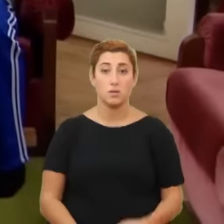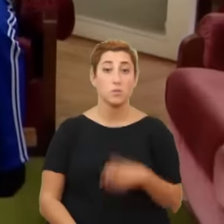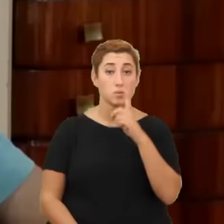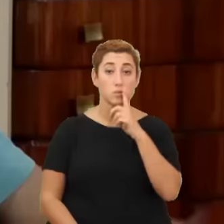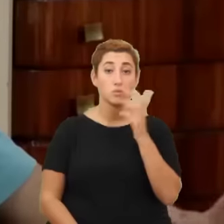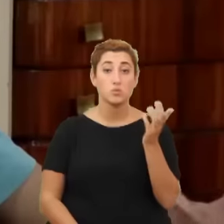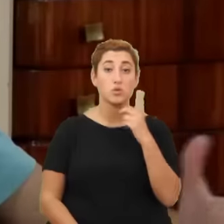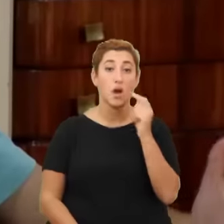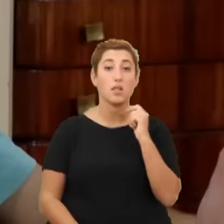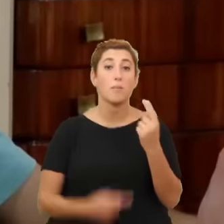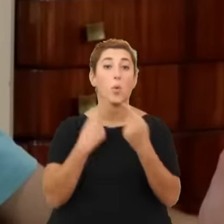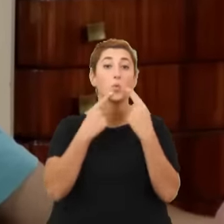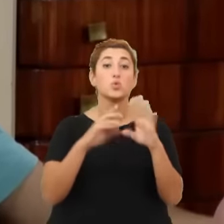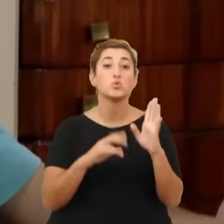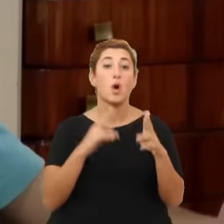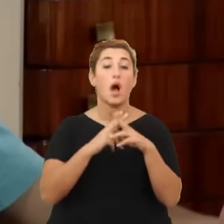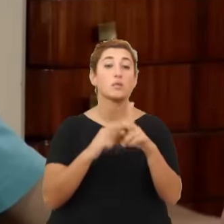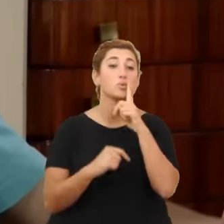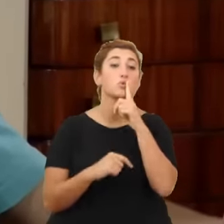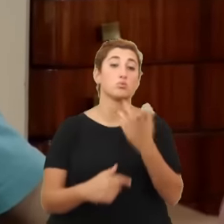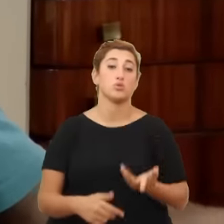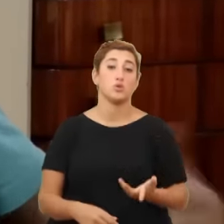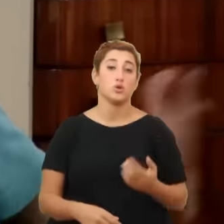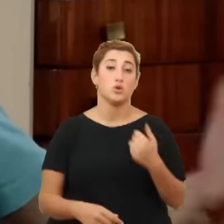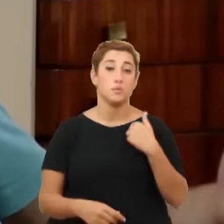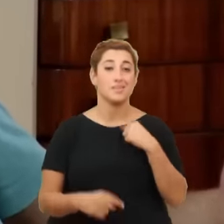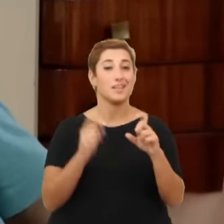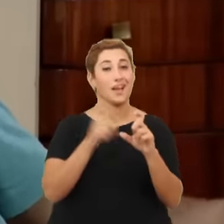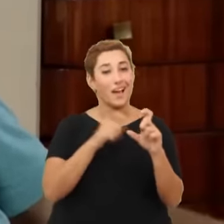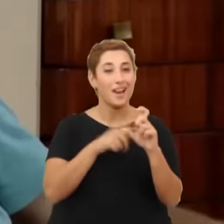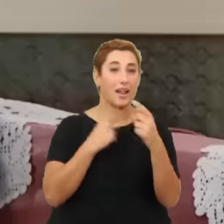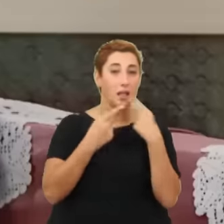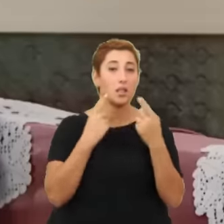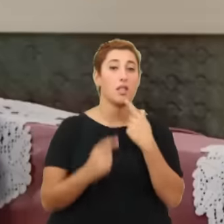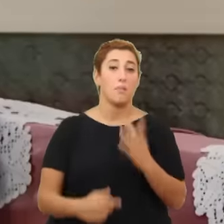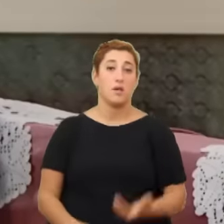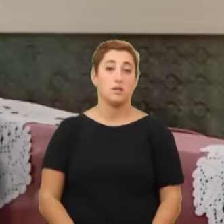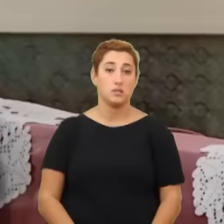Susmuş. Adam da konuşmuyor ki. Adı susmuş. Birisi ağzını arasın.